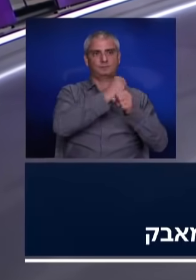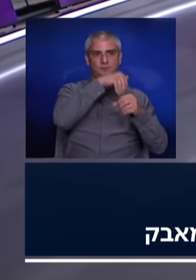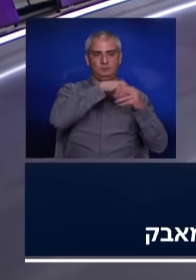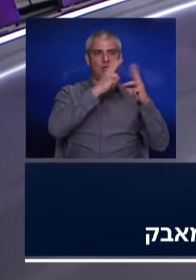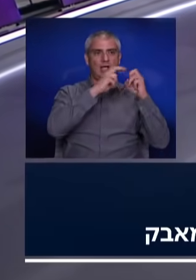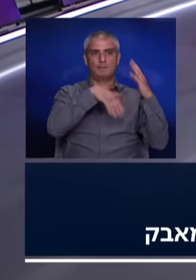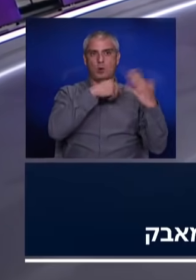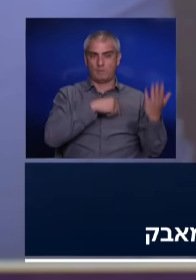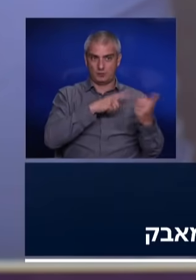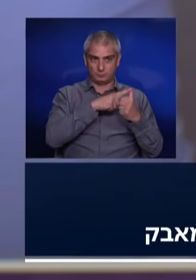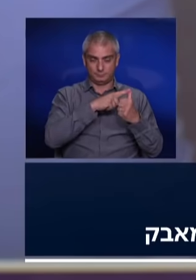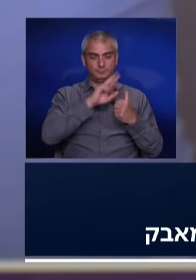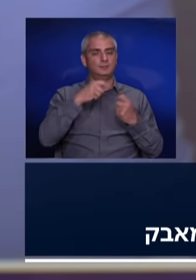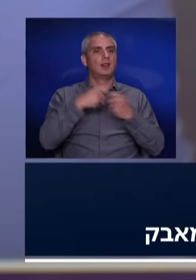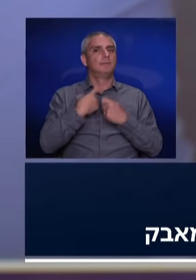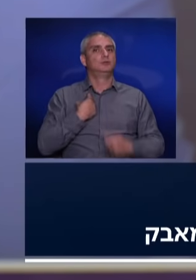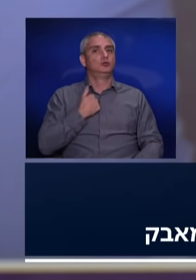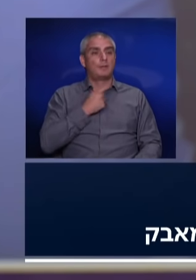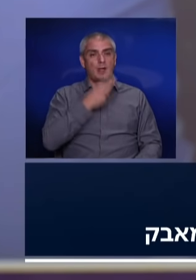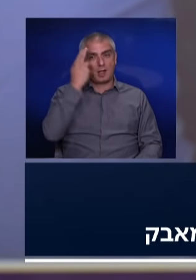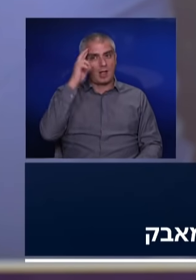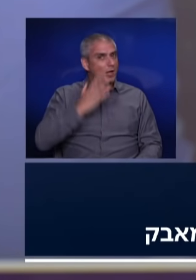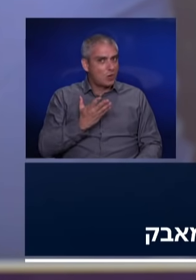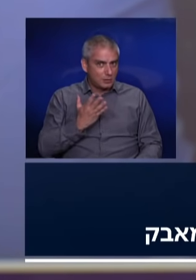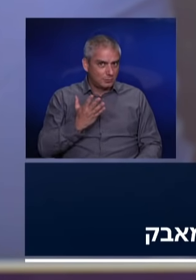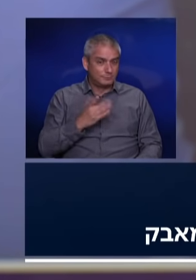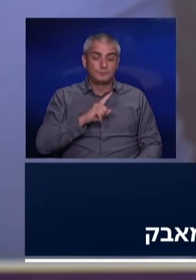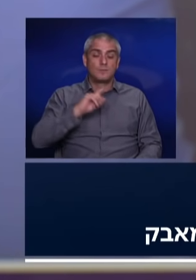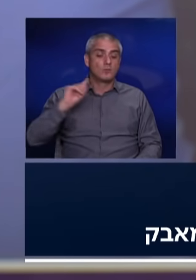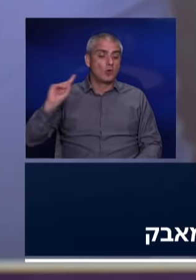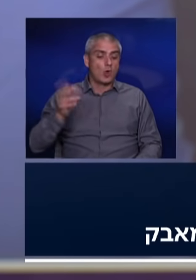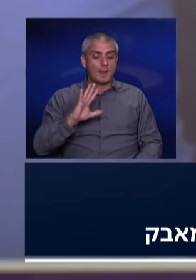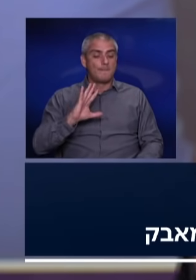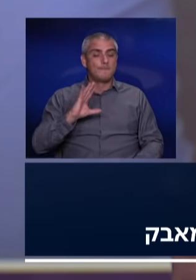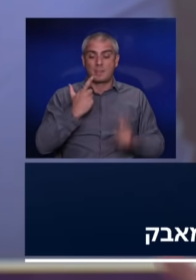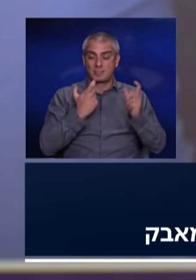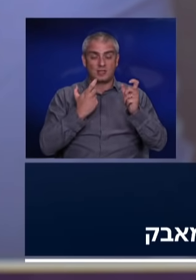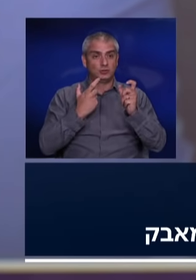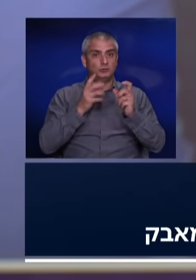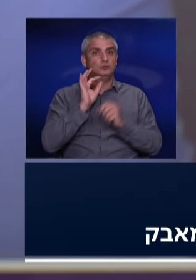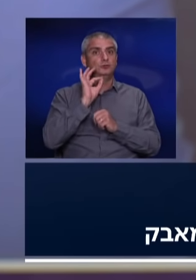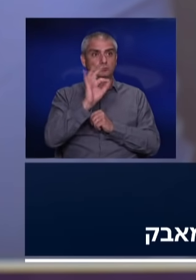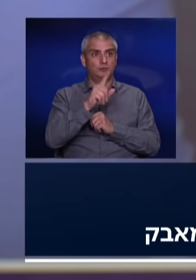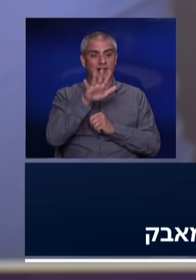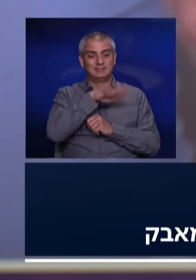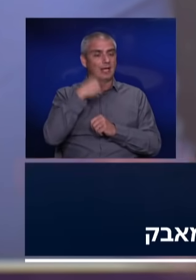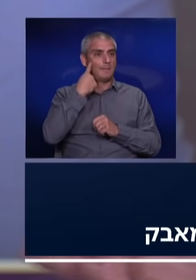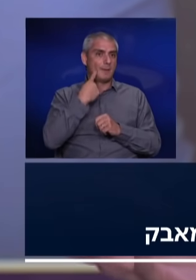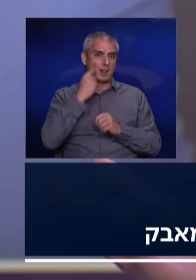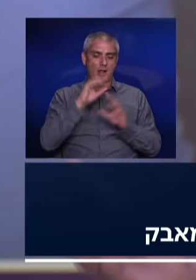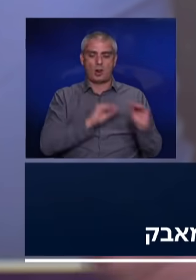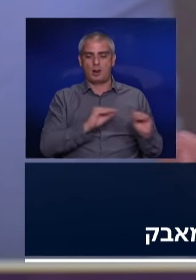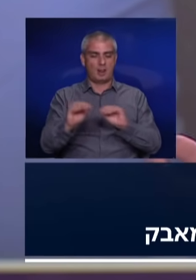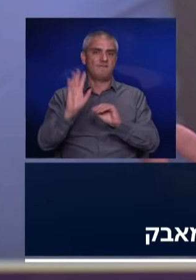המעורבות. לגבי שבק, הרעיון המסדר הוא שכל נשק שמיועד לזירה הפלילית עלול לזלוג